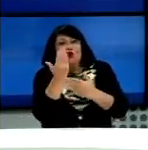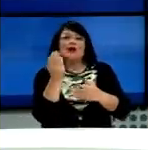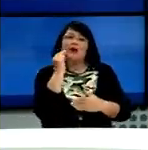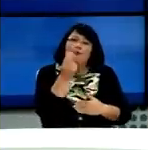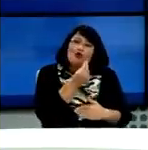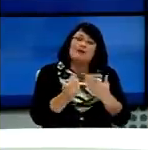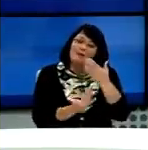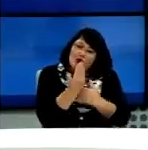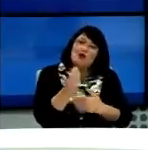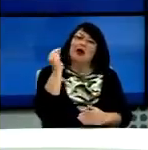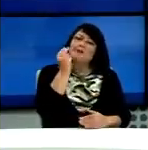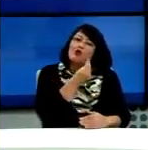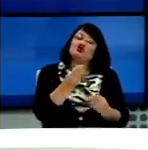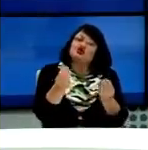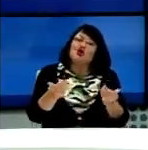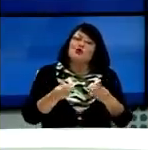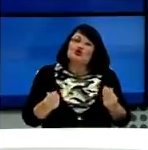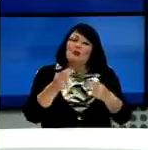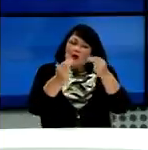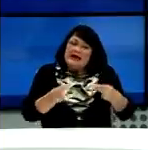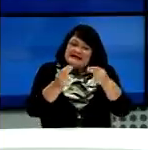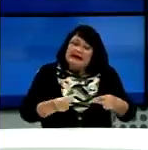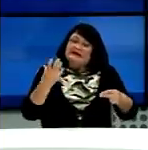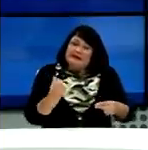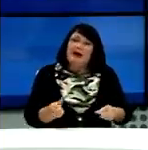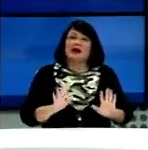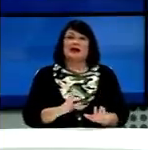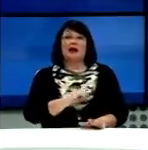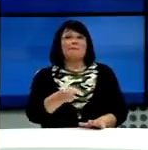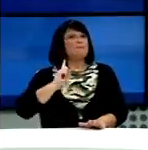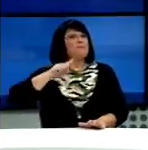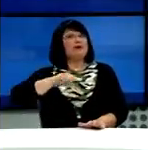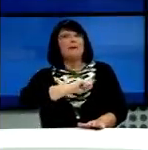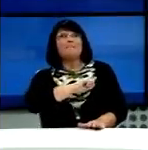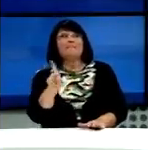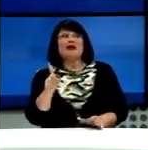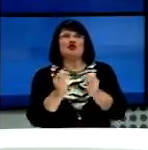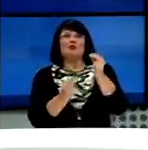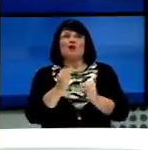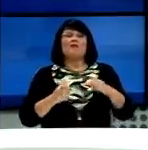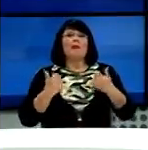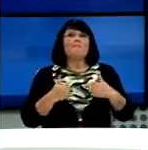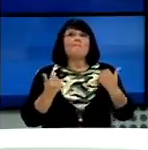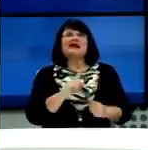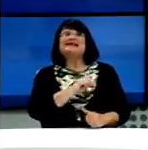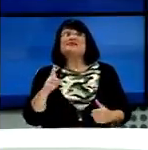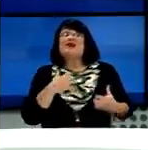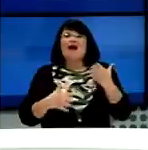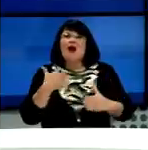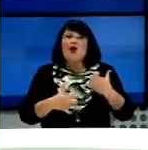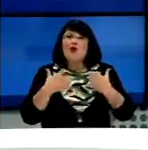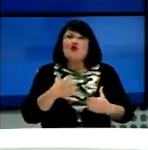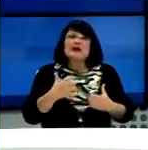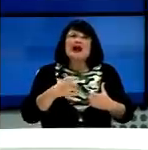πρωί-απόγευμα μαθήματα. Υπάρχουν τρόποι, υπάρχουν λύσεις. Μην αγνοείτε το πρόβλημα, μην παίζετε με την αγωνία